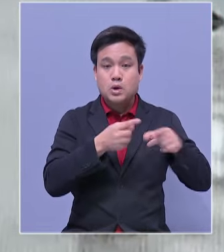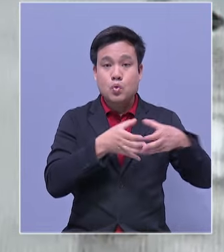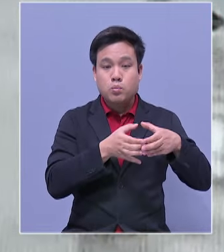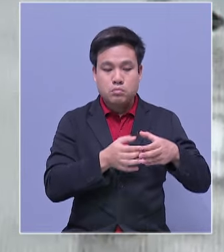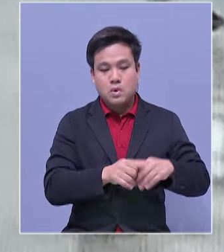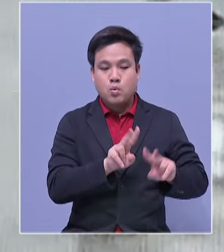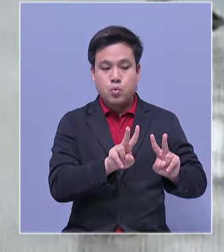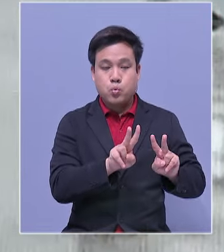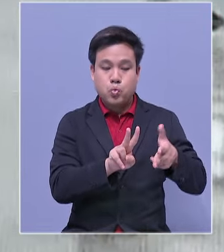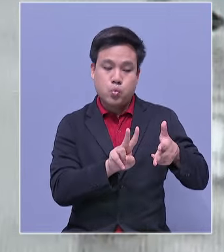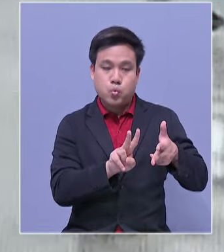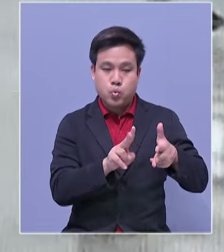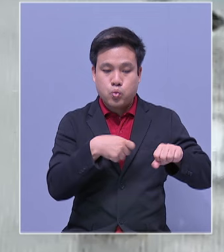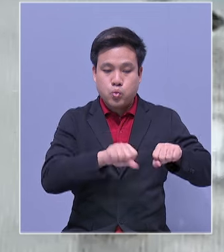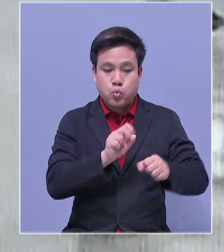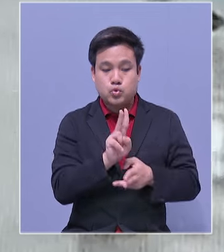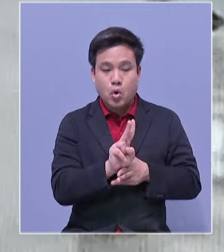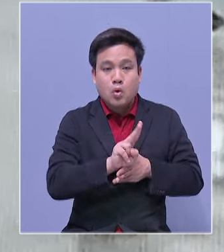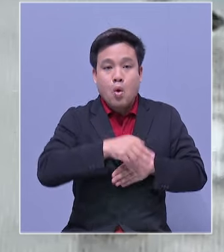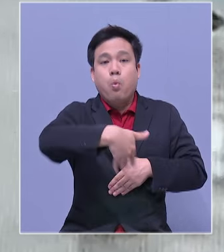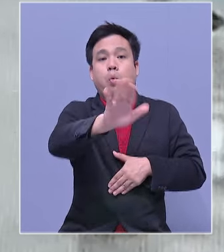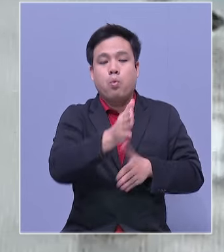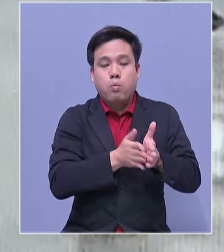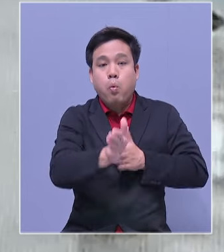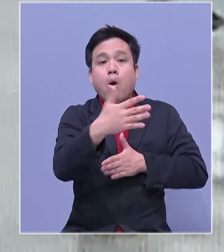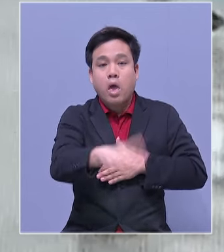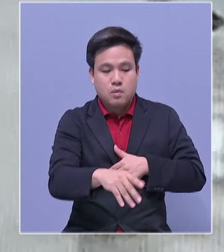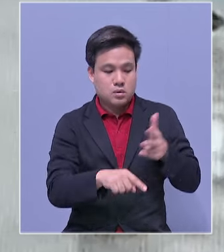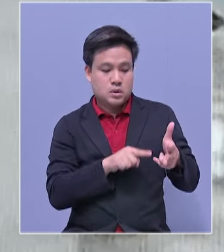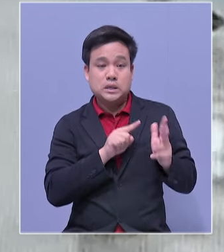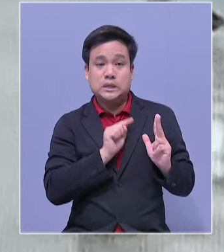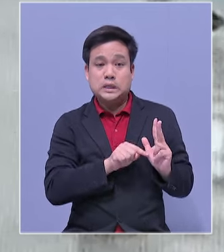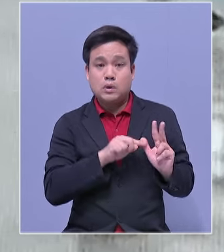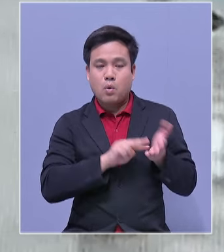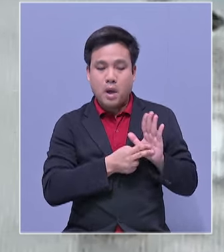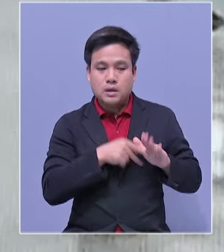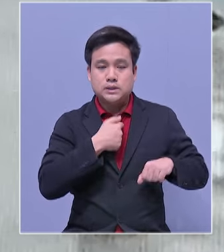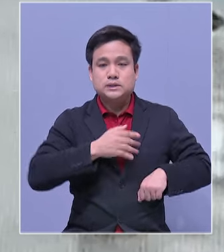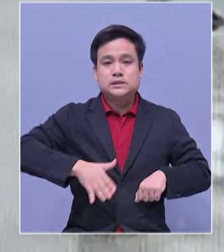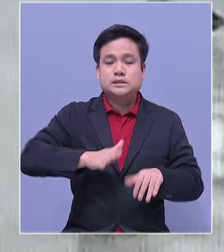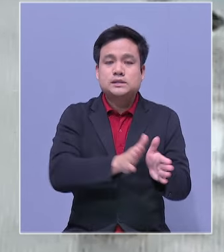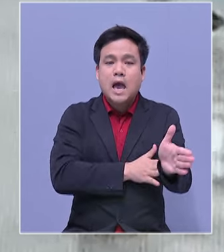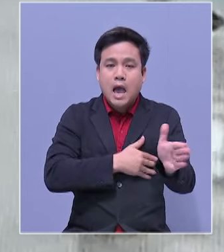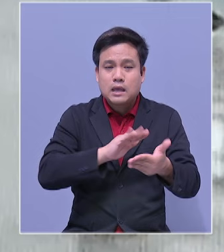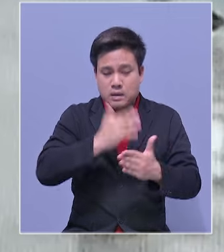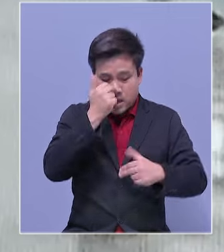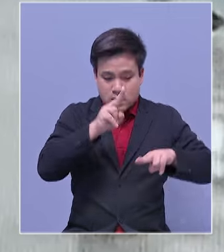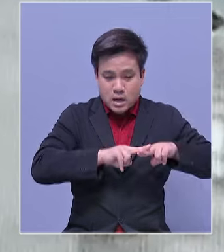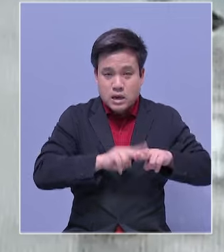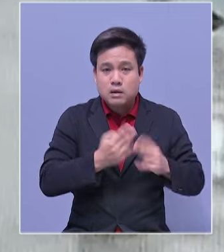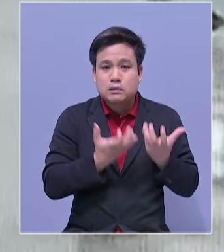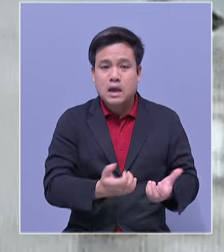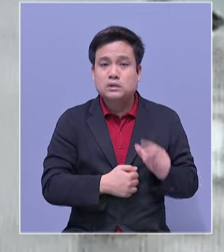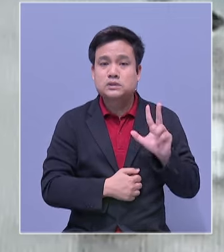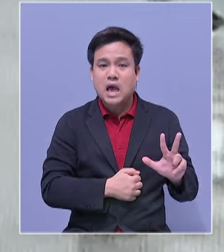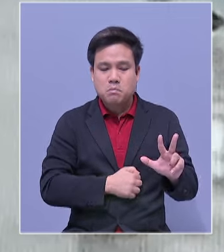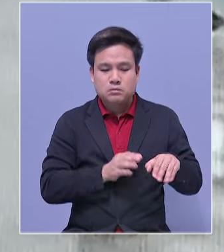กว่าคุณออมคือขี่ไปแล้วอ่ะขี่หนีมีดไปแล้วแต่ว่าคันของน้องกันเนี่ยซ้อน 3ช้ากว่าสุดท้ายก็เลยโดน